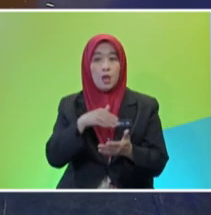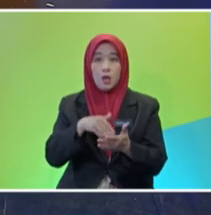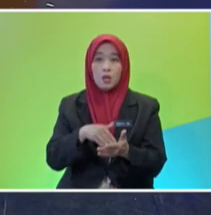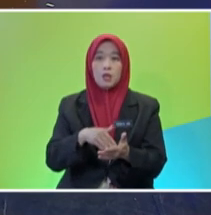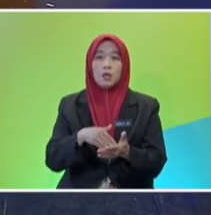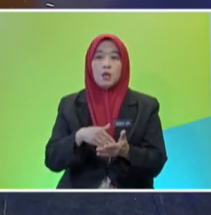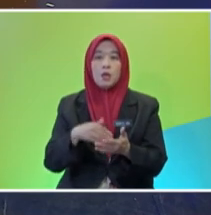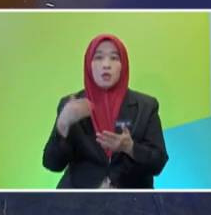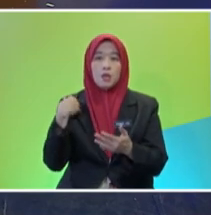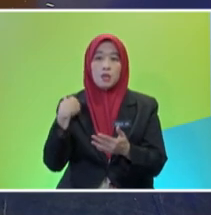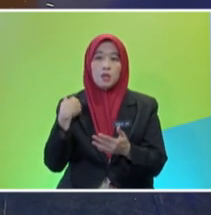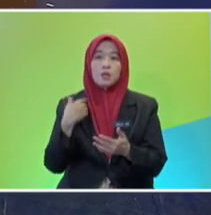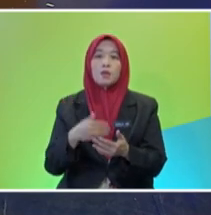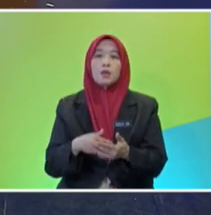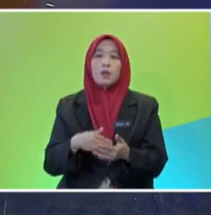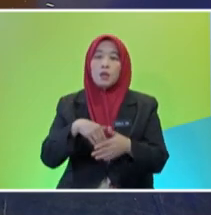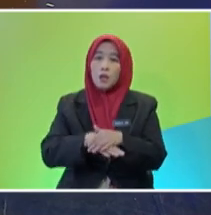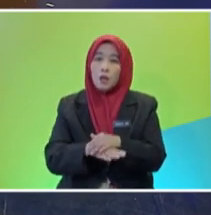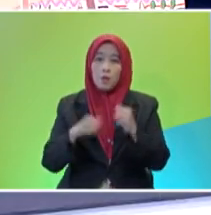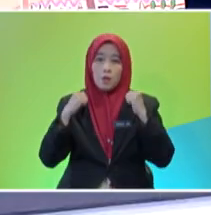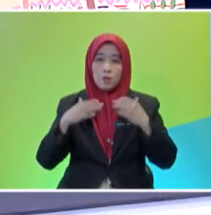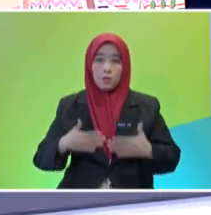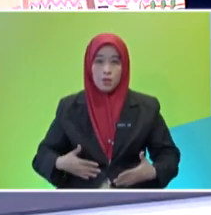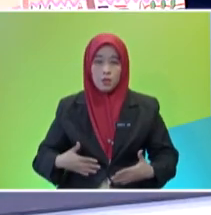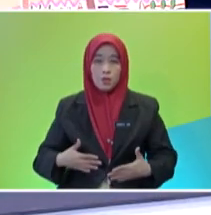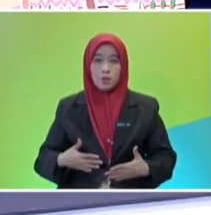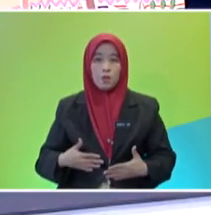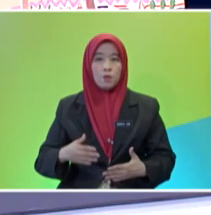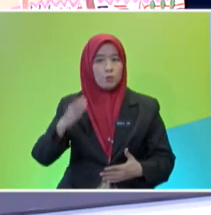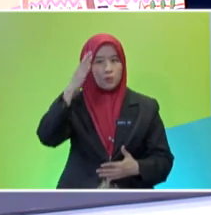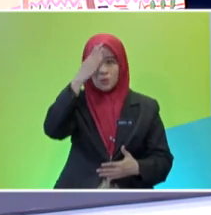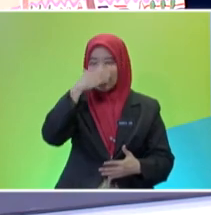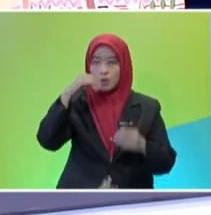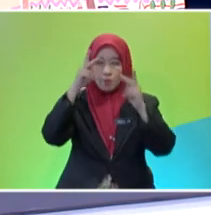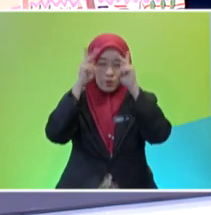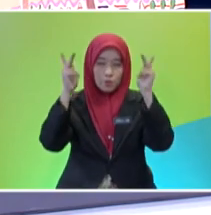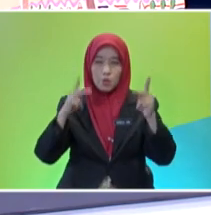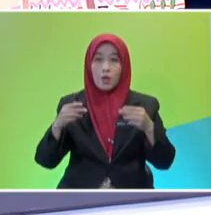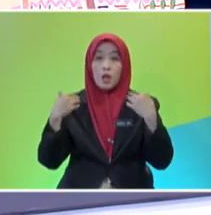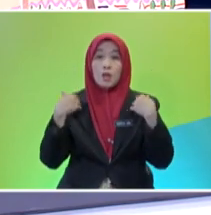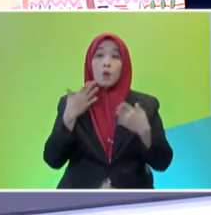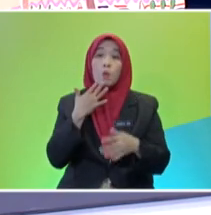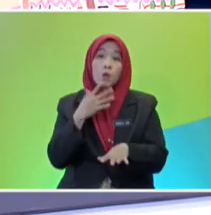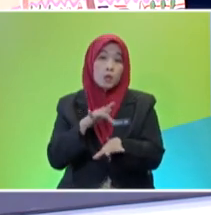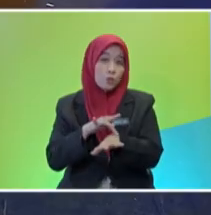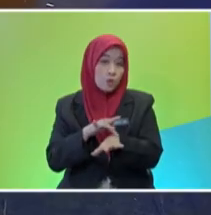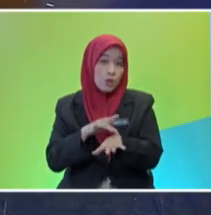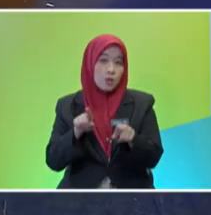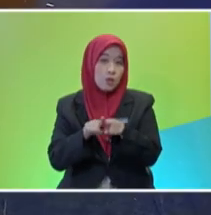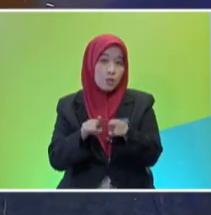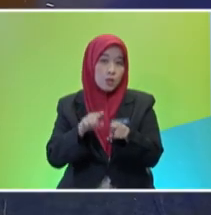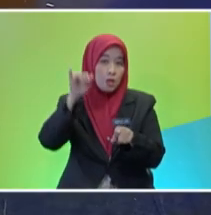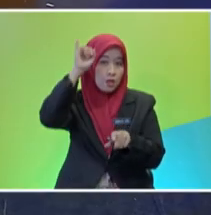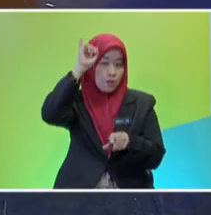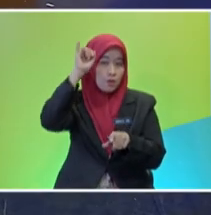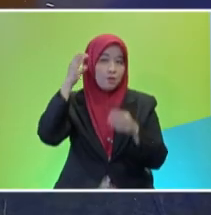yang comel ni. Comel kan patung ni? Dia ada warna kulit. Kulit yang cerah. Okey. Sama macam Irfan, cerah kulit. Cikgu pun